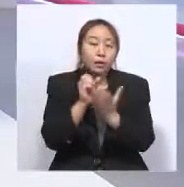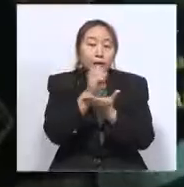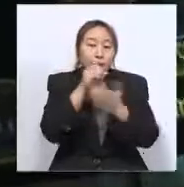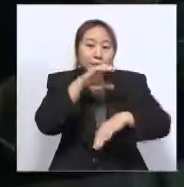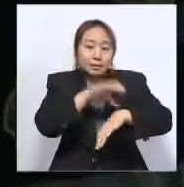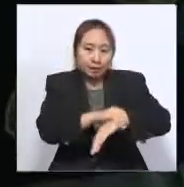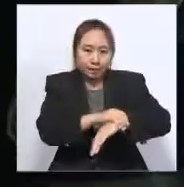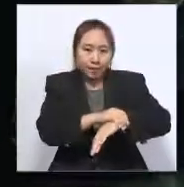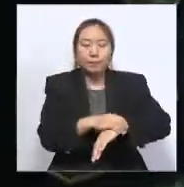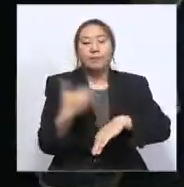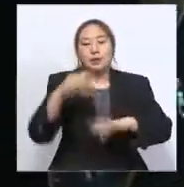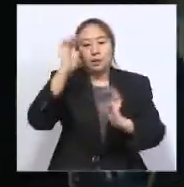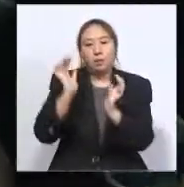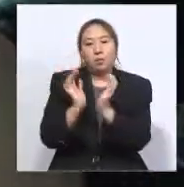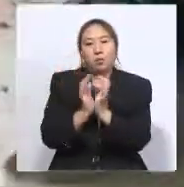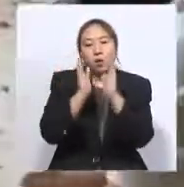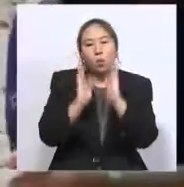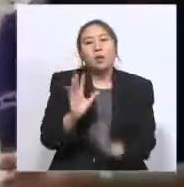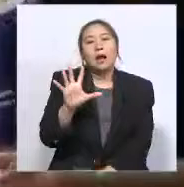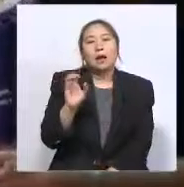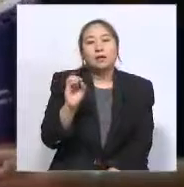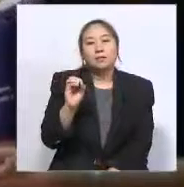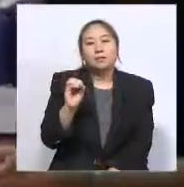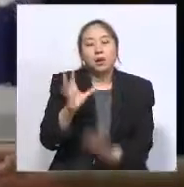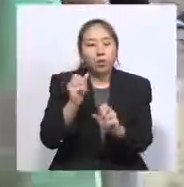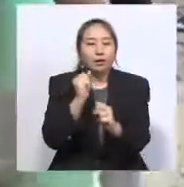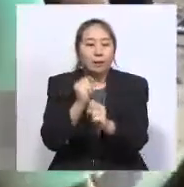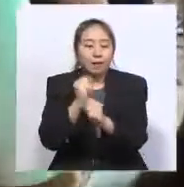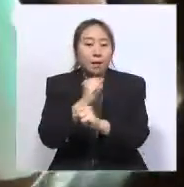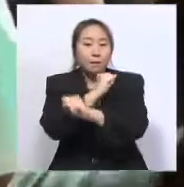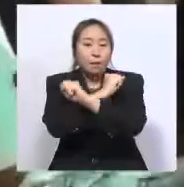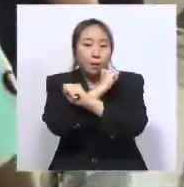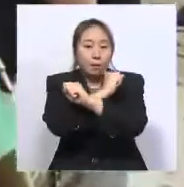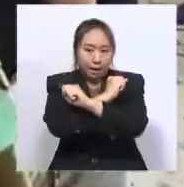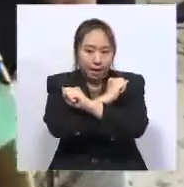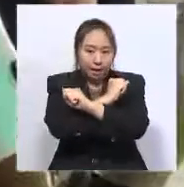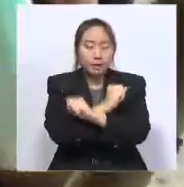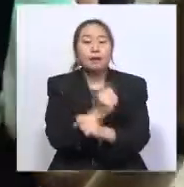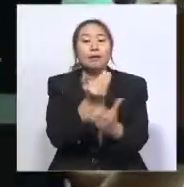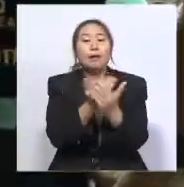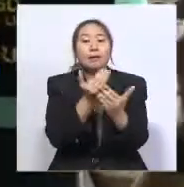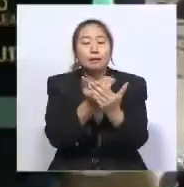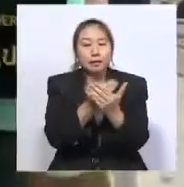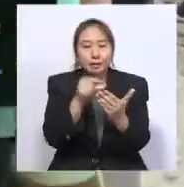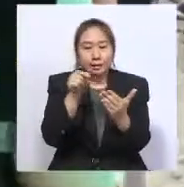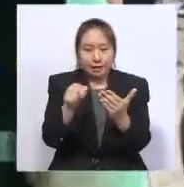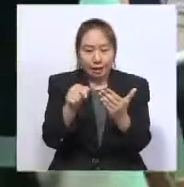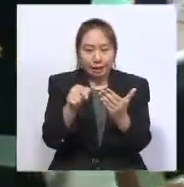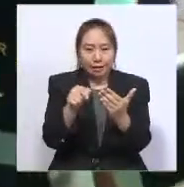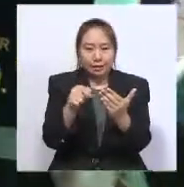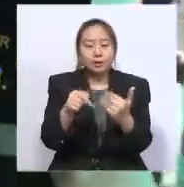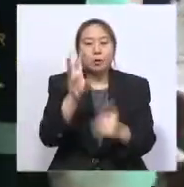เสพติดนะคะก็ได้นำกำลังตำรวจ50นายร่วมกับเจ้าหน้าที่ป้องกันและปราบปรามการฟอกเงินปฏิบัติการชายยาสยบไ